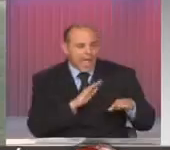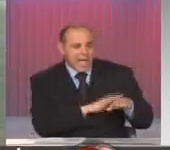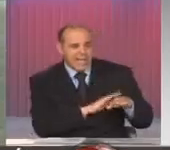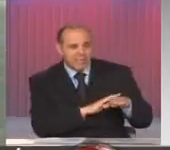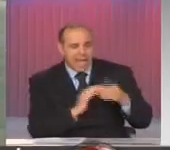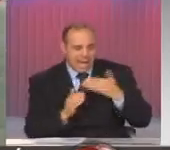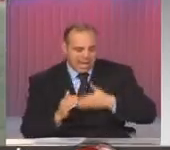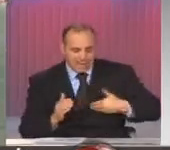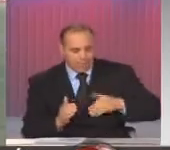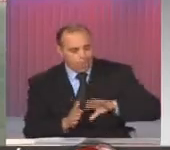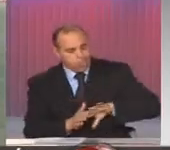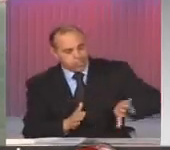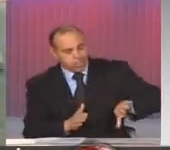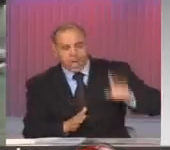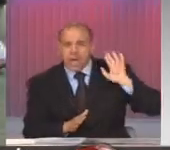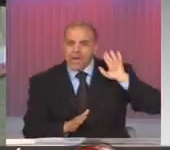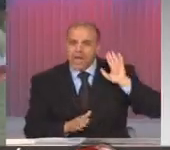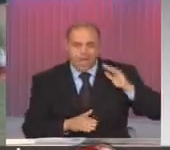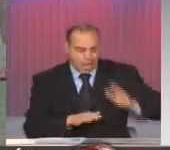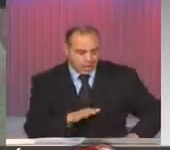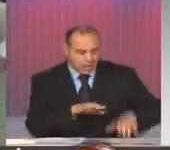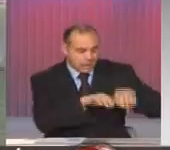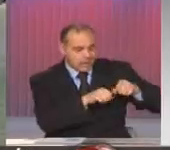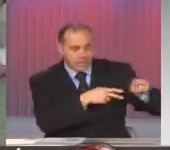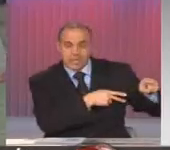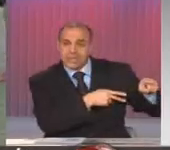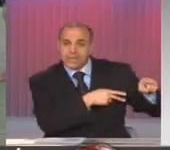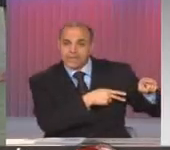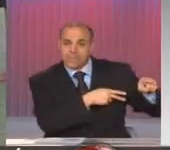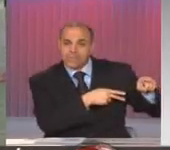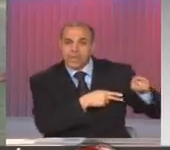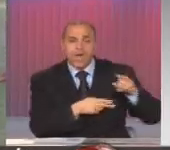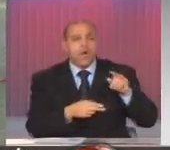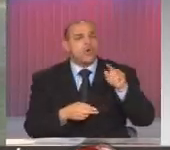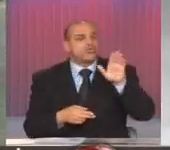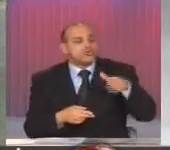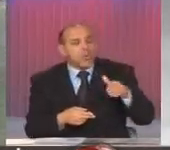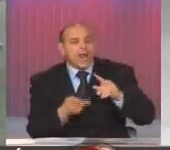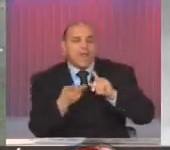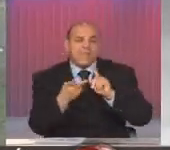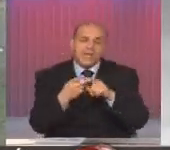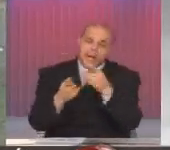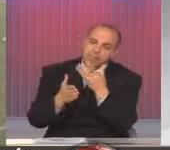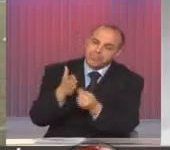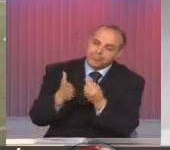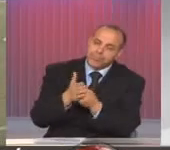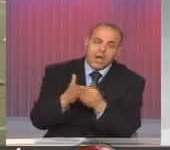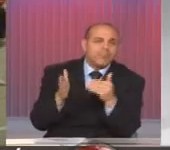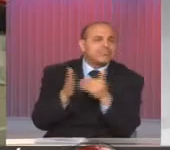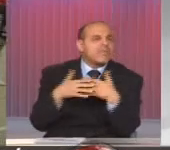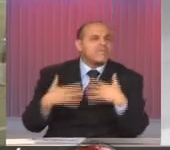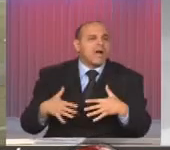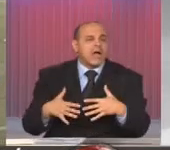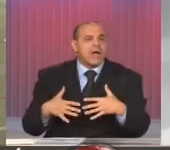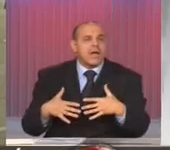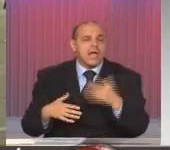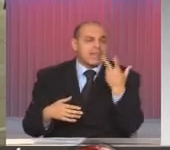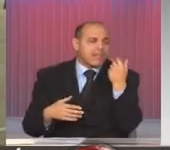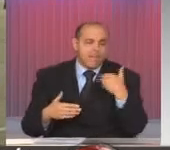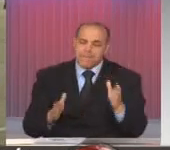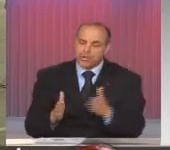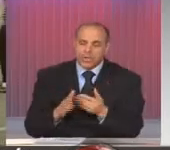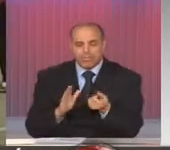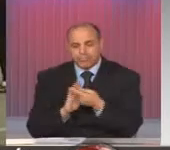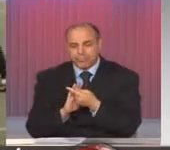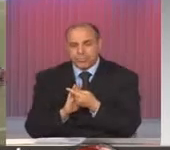للنادي الإفريقي ياسين المكاري بداعي الإصابة، على غرار أنيس بن حتيرة الذي تأكد غيابه عن النهائيات منذ 3 أيام،